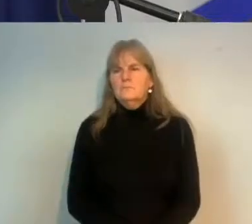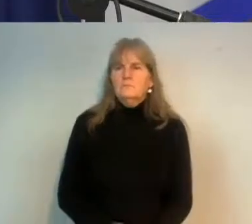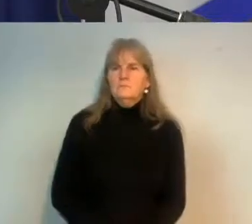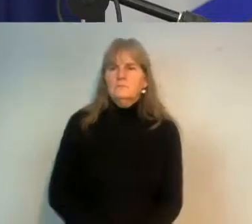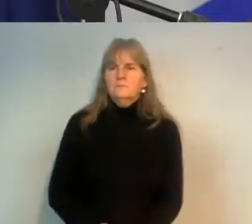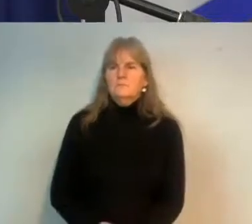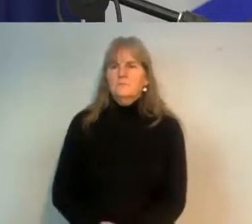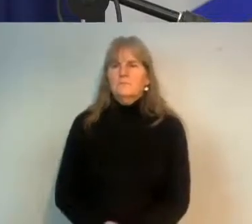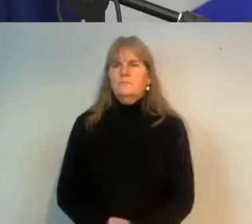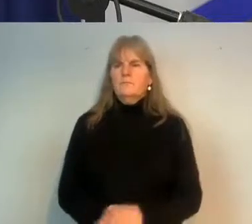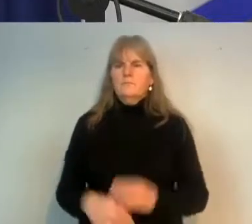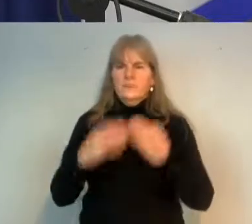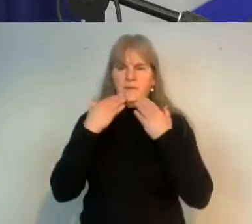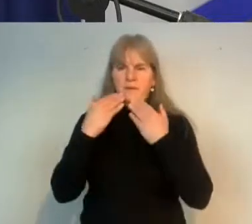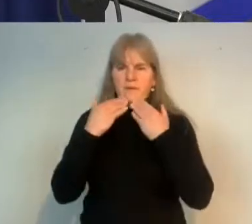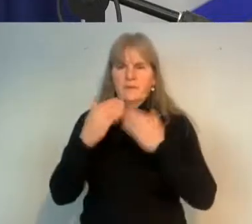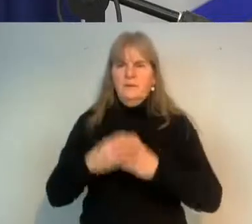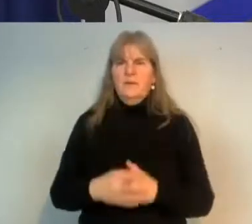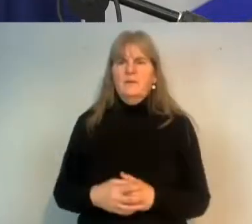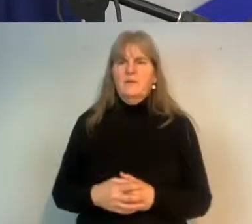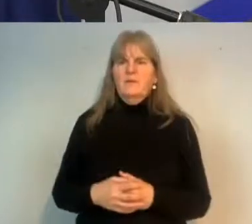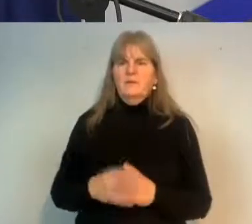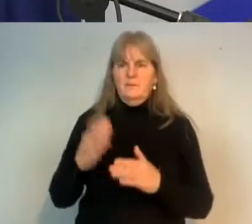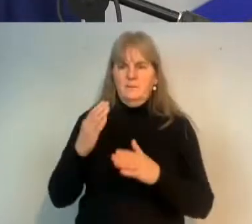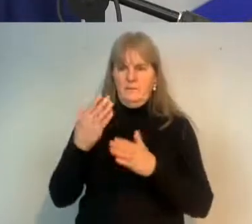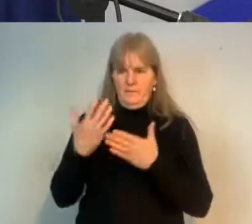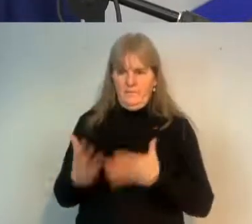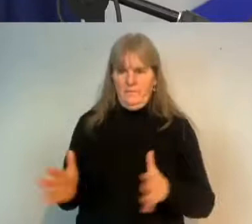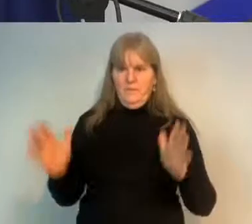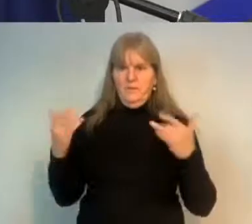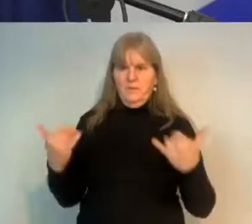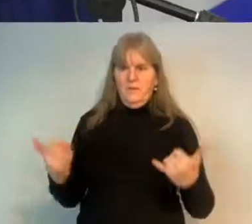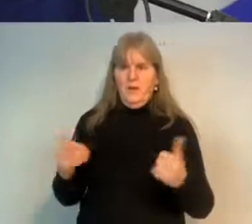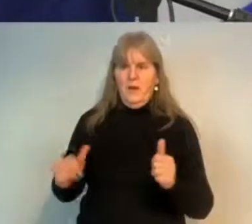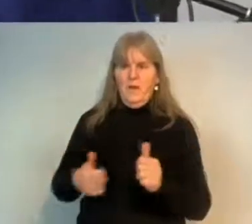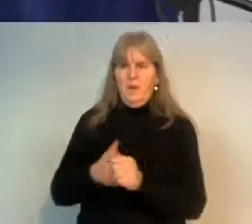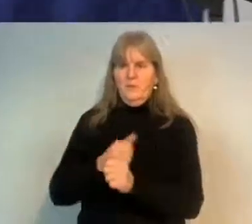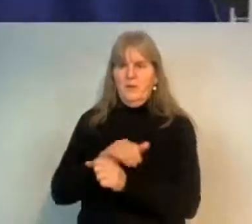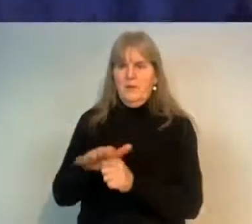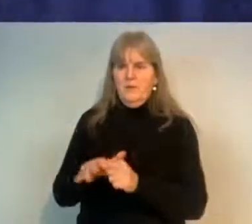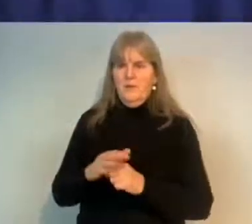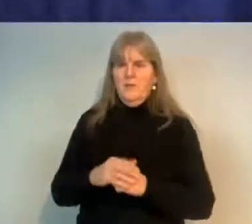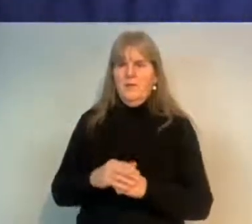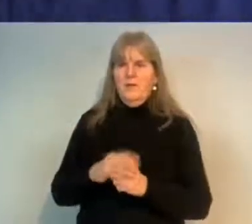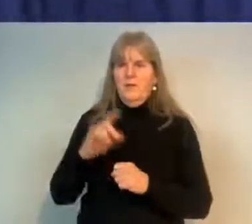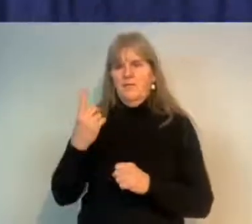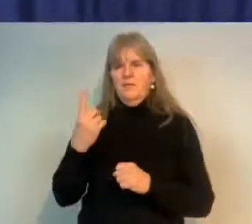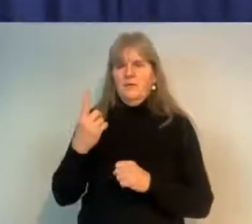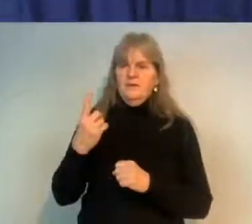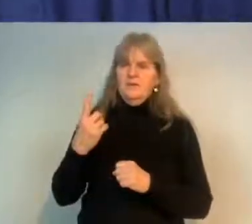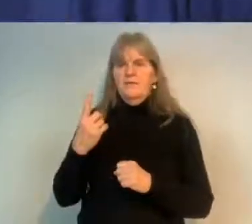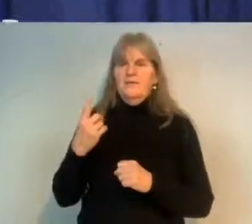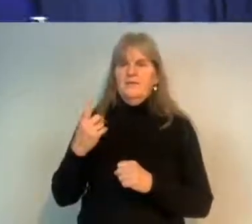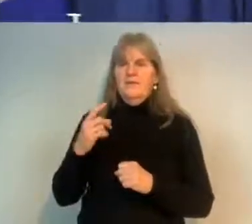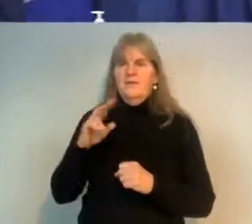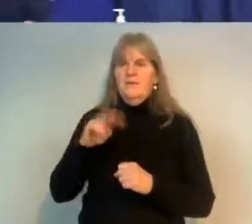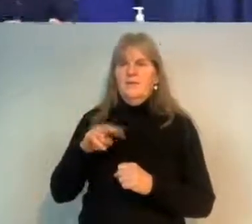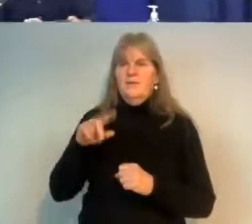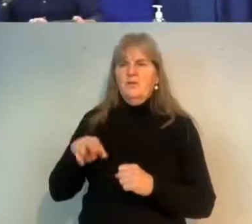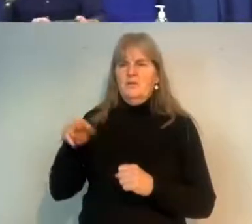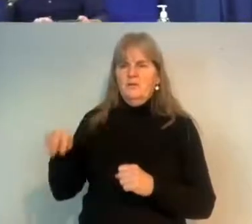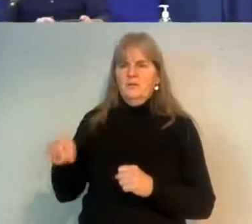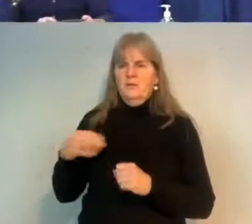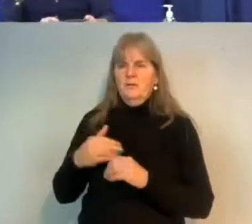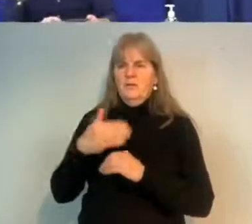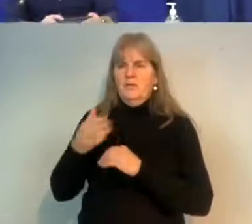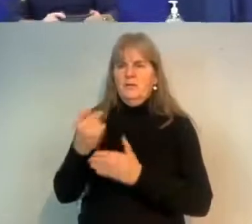Thank you. That concludes our COVID-19 update for today, the 1st of 2022. Our next COVID-19 update will be next